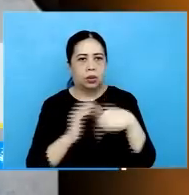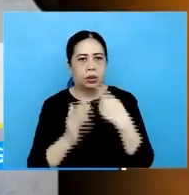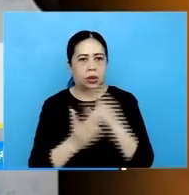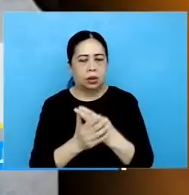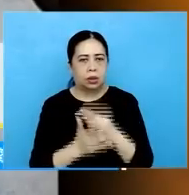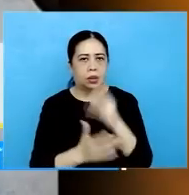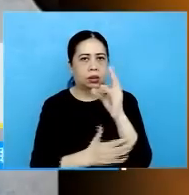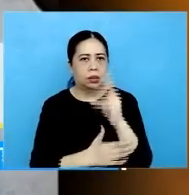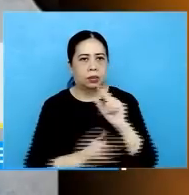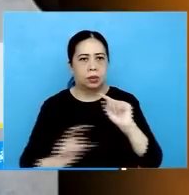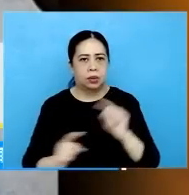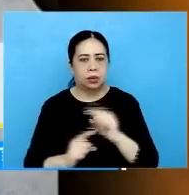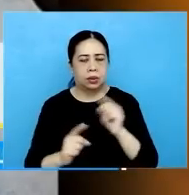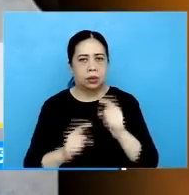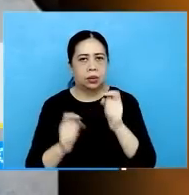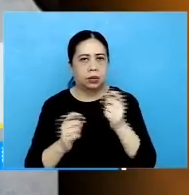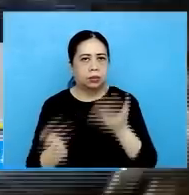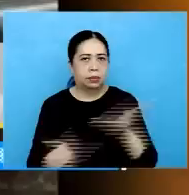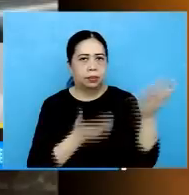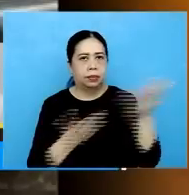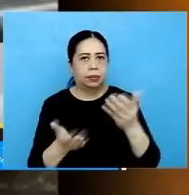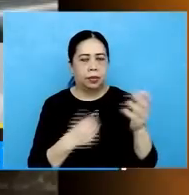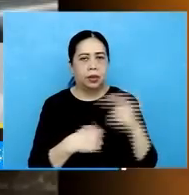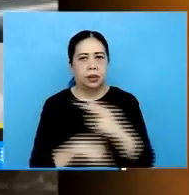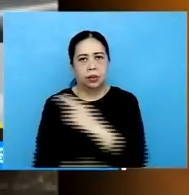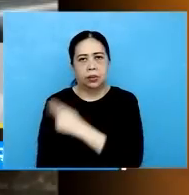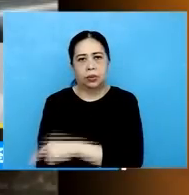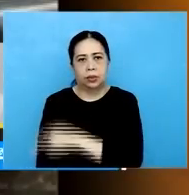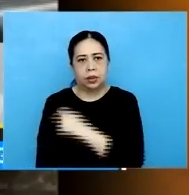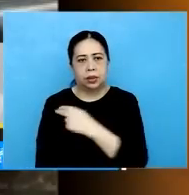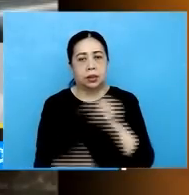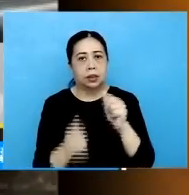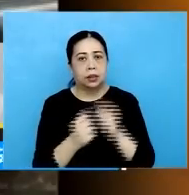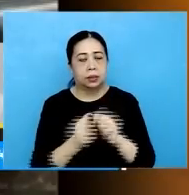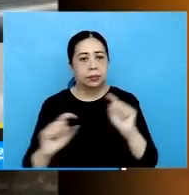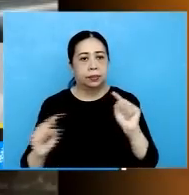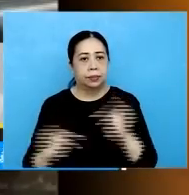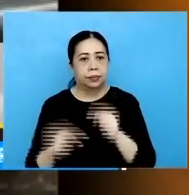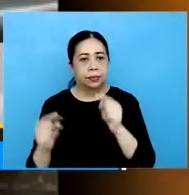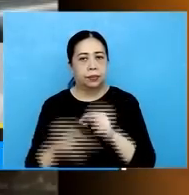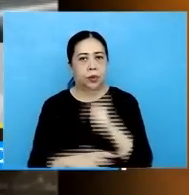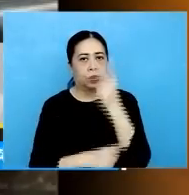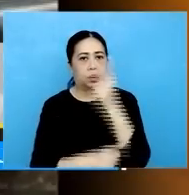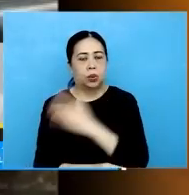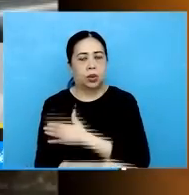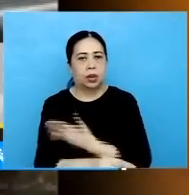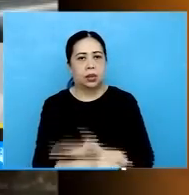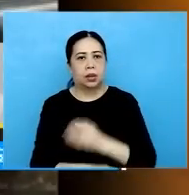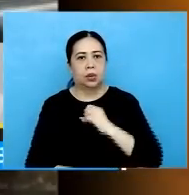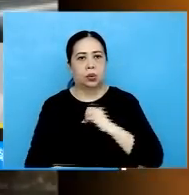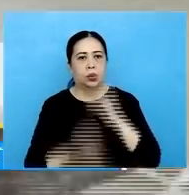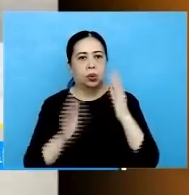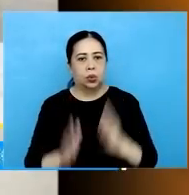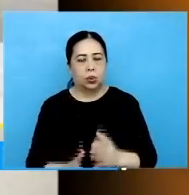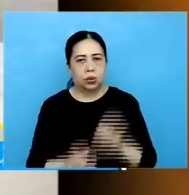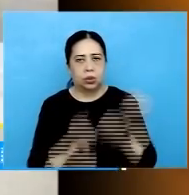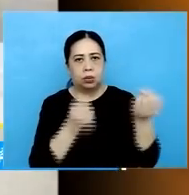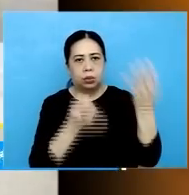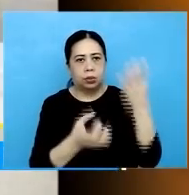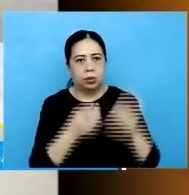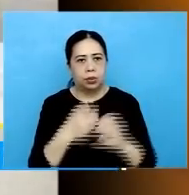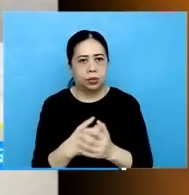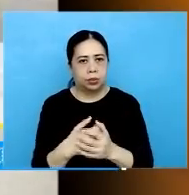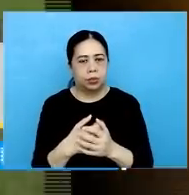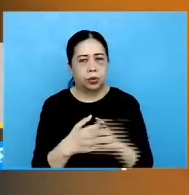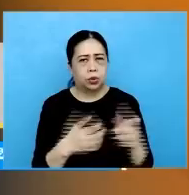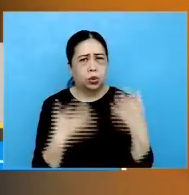ang sugatan na agad dinala sa ospital. Kabilang sa mga nasugatan, ang dalawang anak ng may-ari ng pagawaan ng paputok. Yung pong